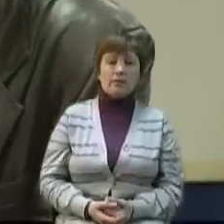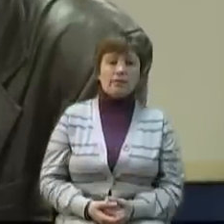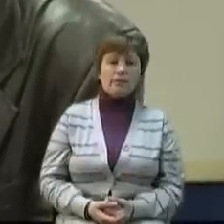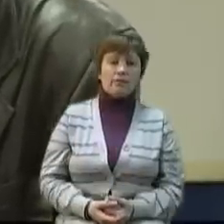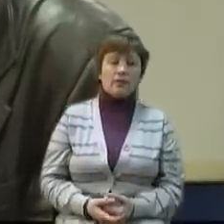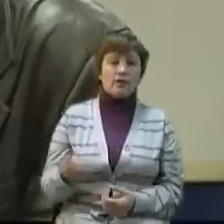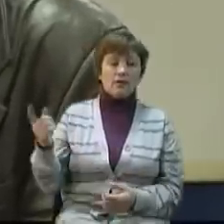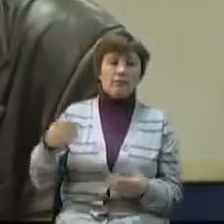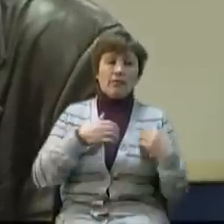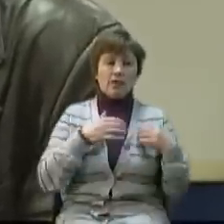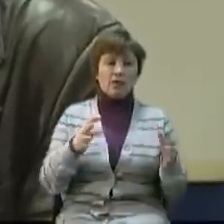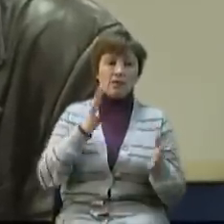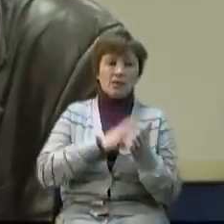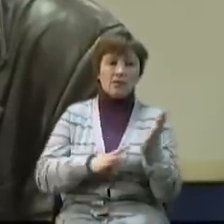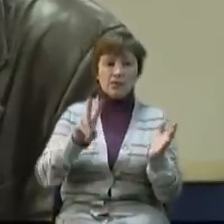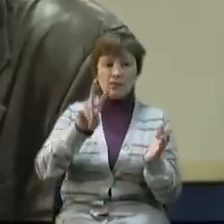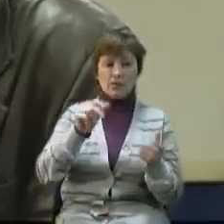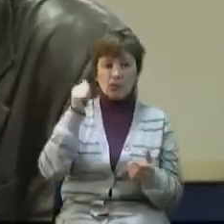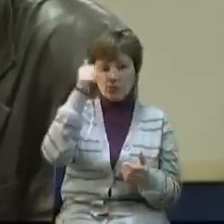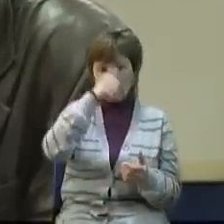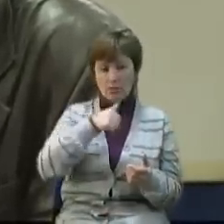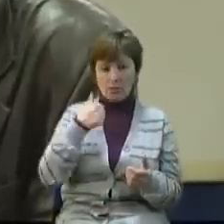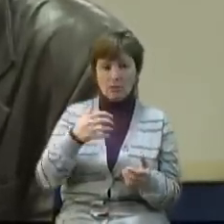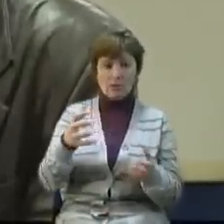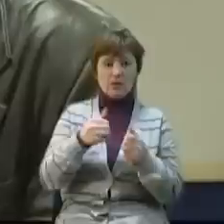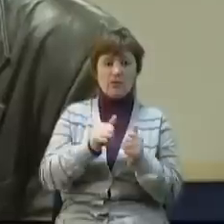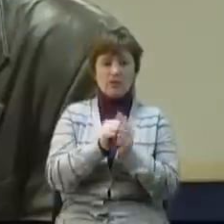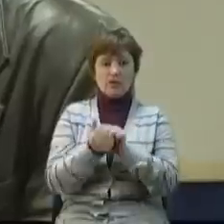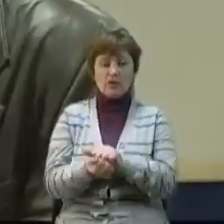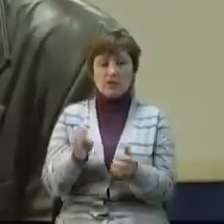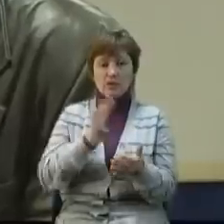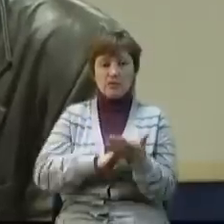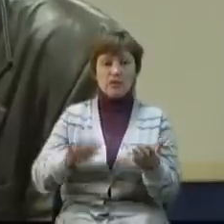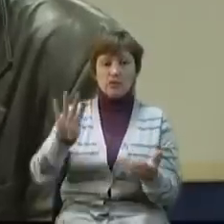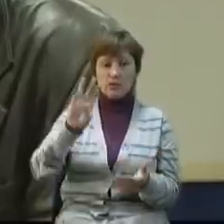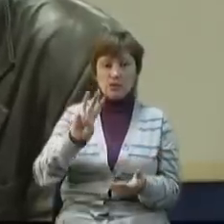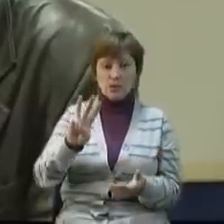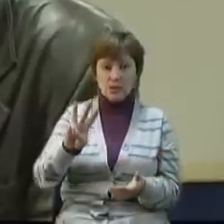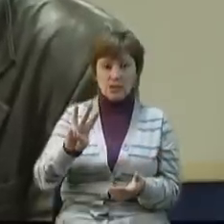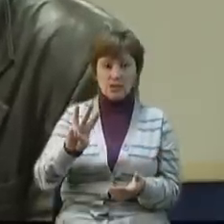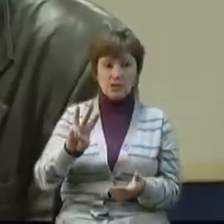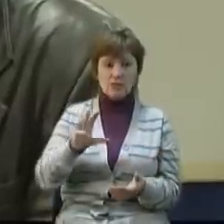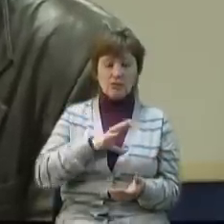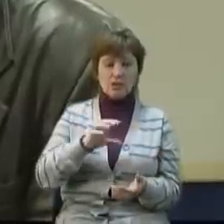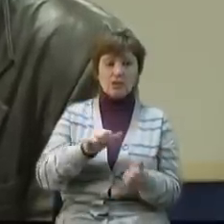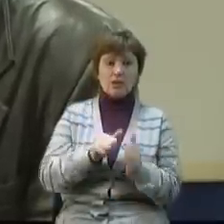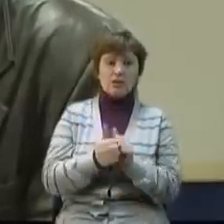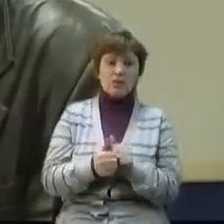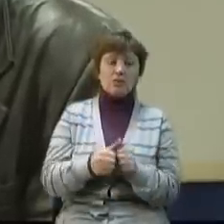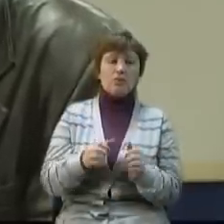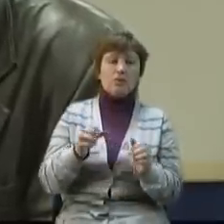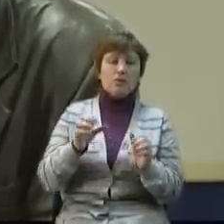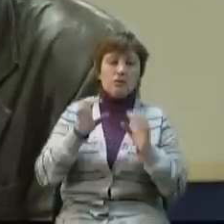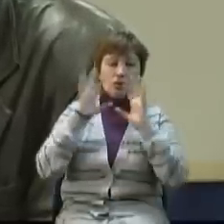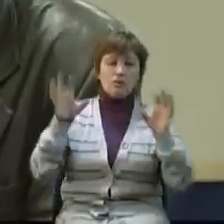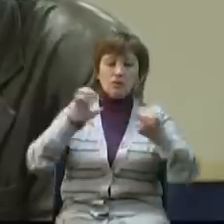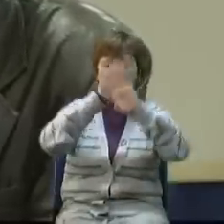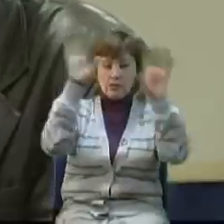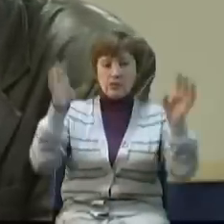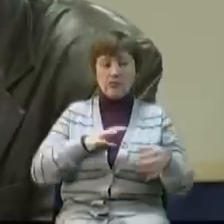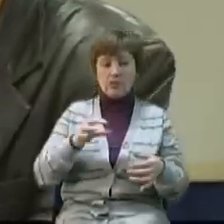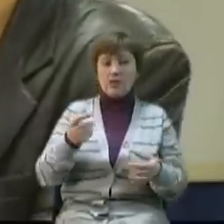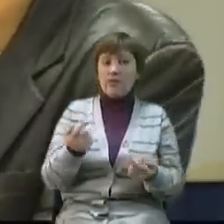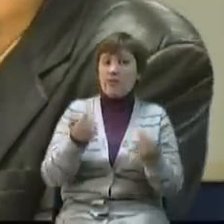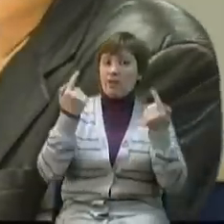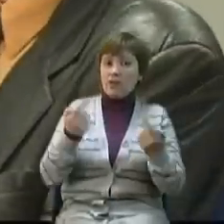покаялся в 92-м году. Я принял водное крещение в 93-м, был крещен Духом Святым. Очень большие были чудеса. В